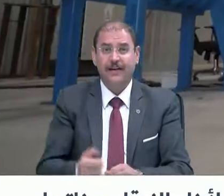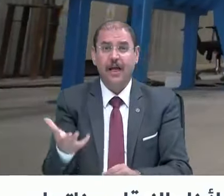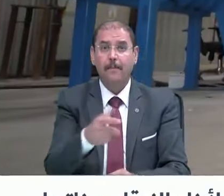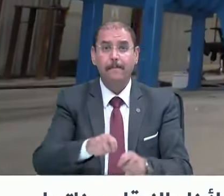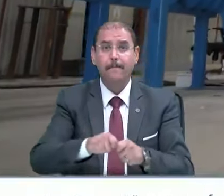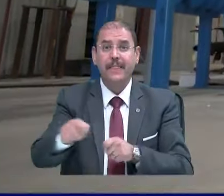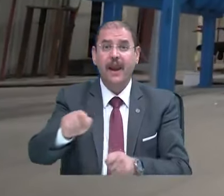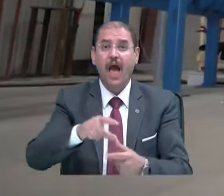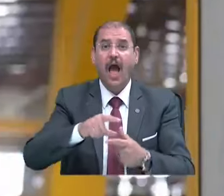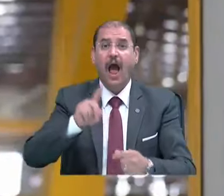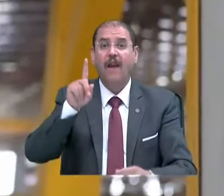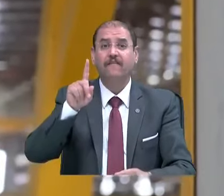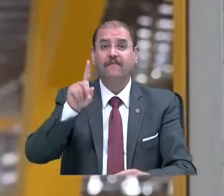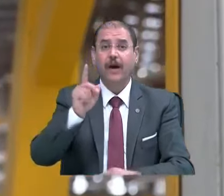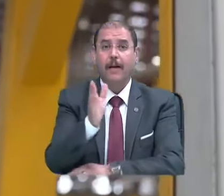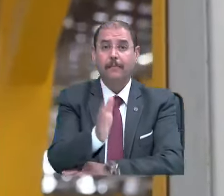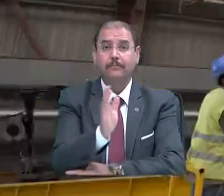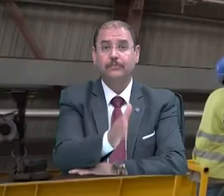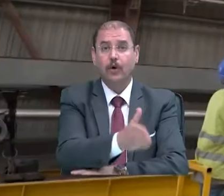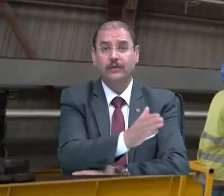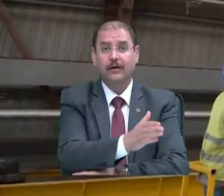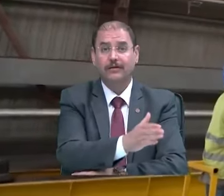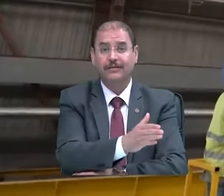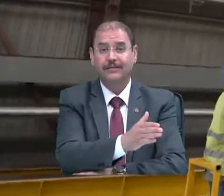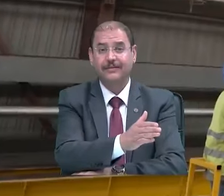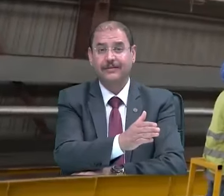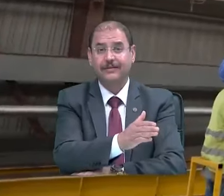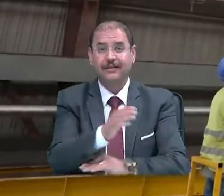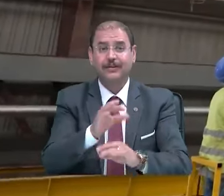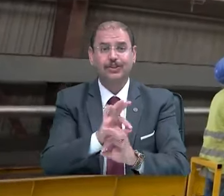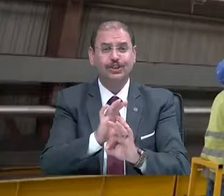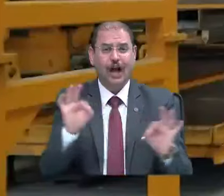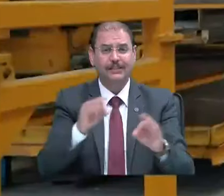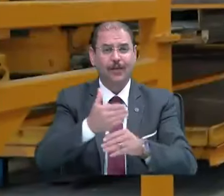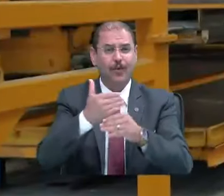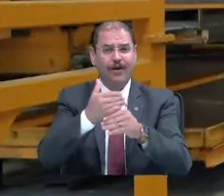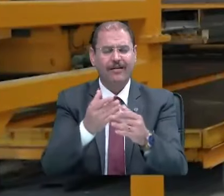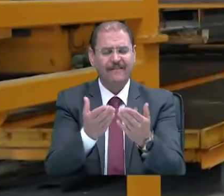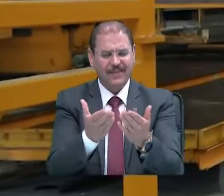متر مربع من المساحات المبنية سنويًا. عماد الرقاد. التلفزيون الأردني.